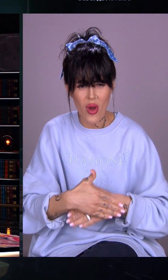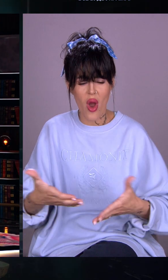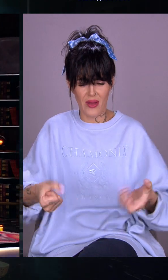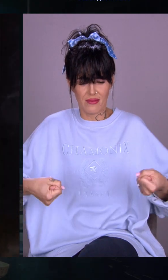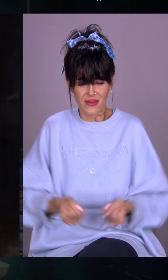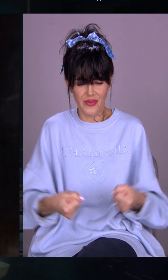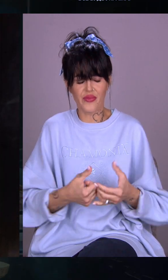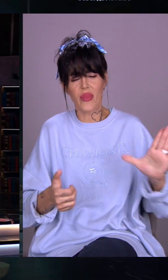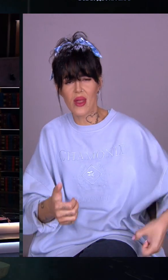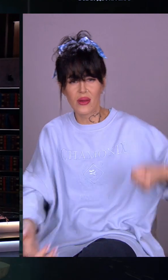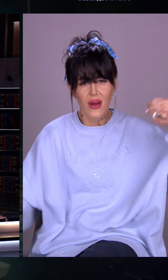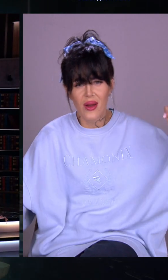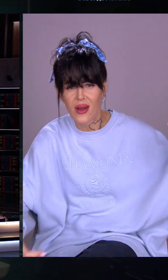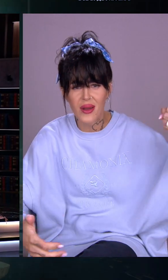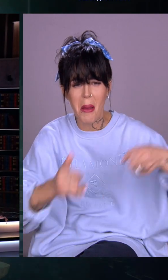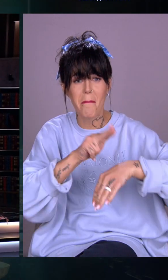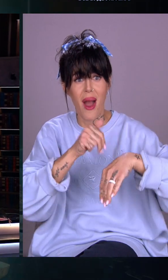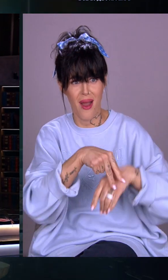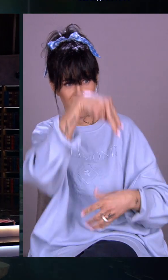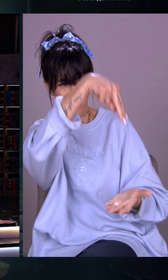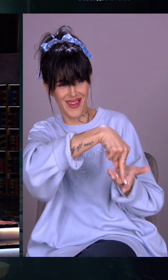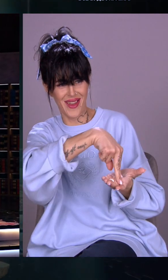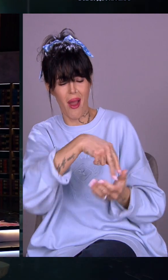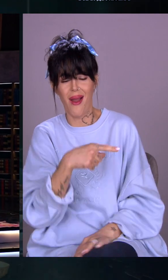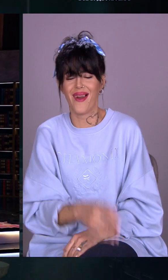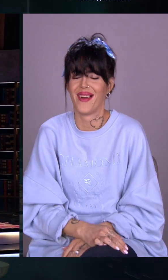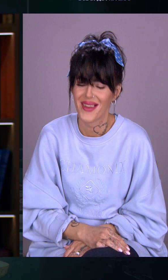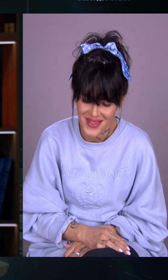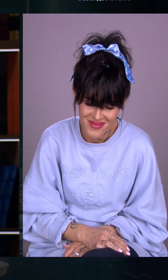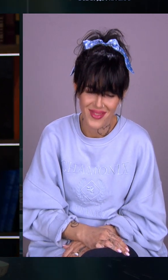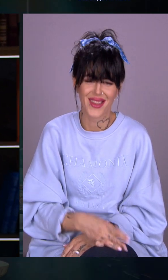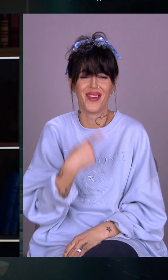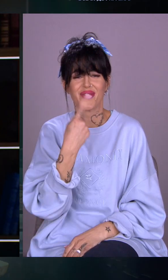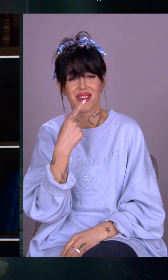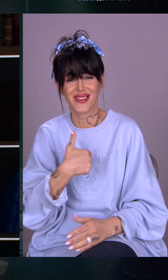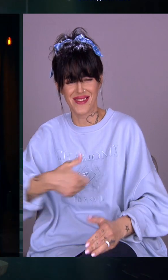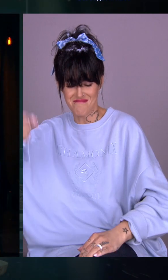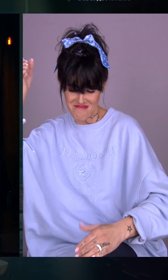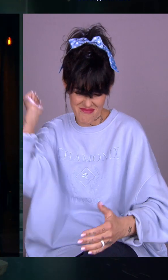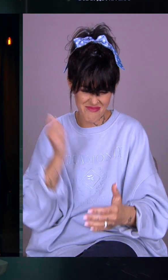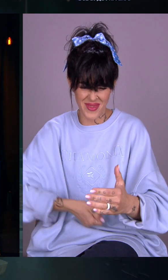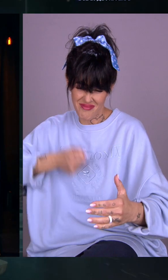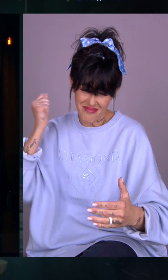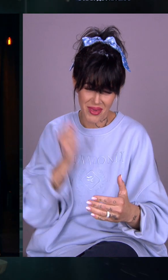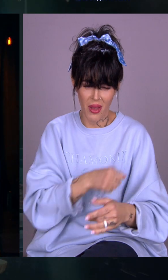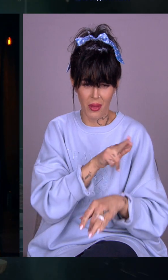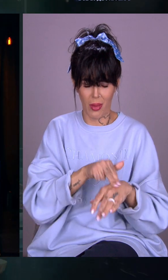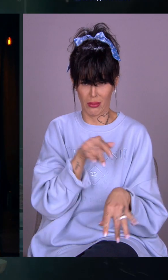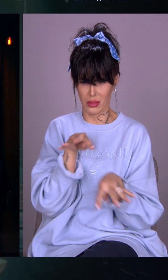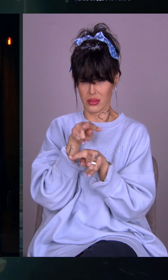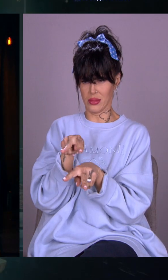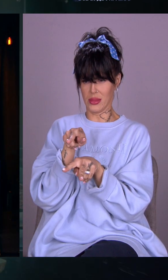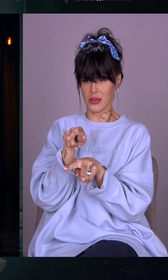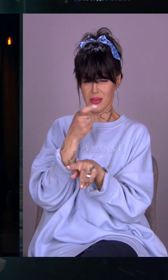этих поліцейських, що таке? Що так? Я навіть внимання не звертаю. Петя, що таке? Починаю просто лупити. Петя, вони стоять, думають.